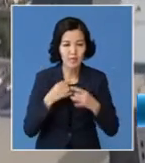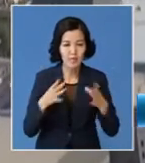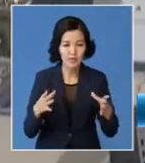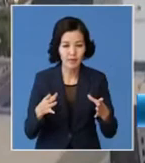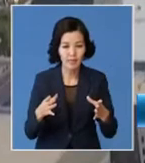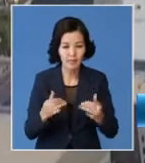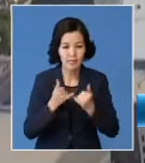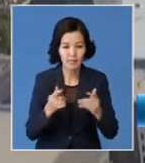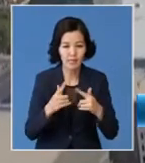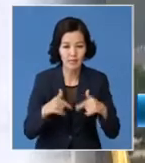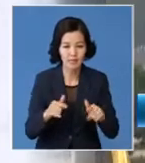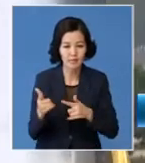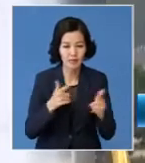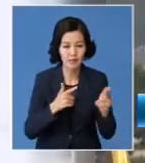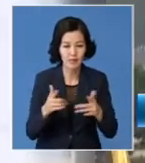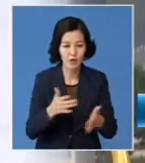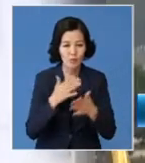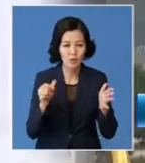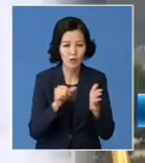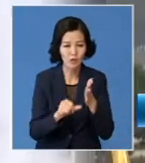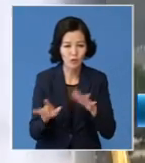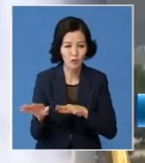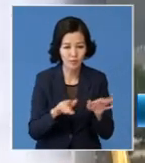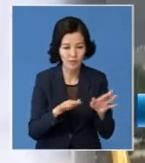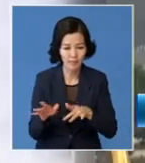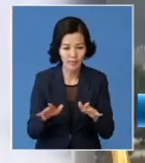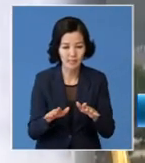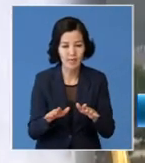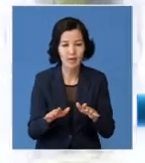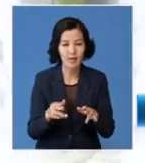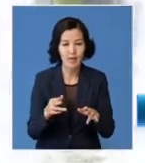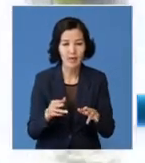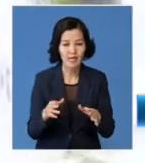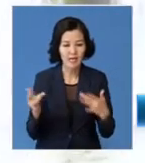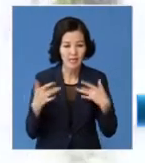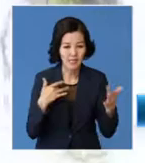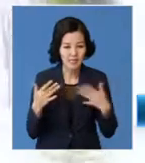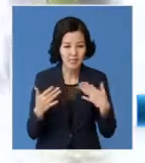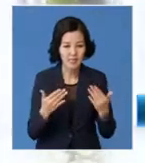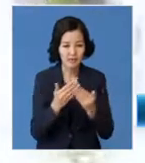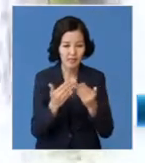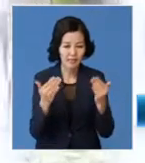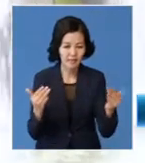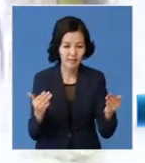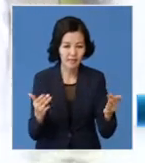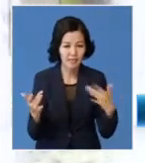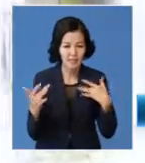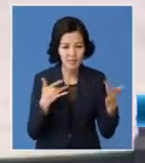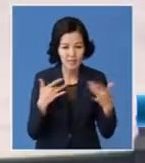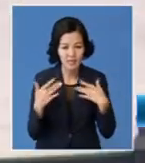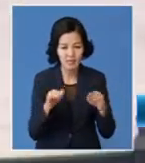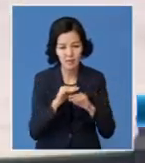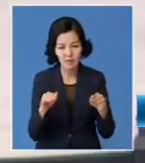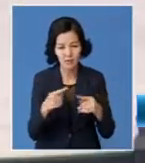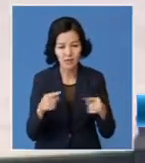Астаны организаторы приготовили более 650 мероприятий. Это концерты, художественные выставки, театральные постановки